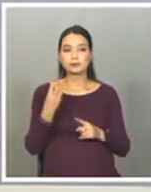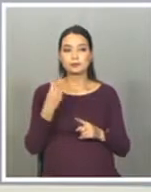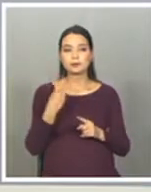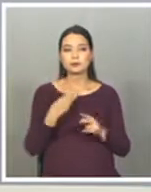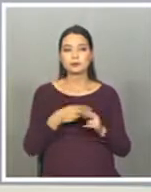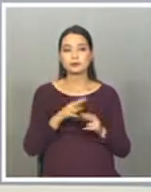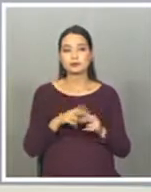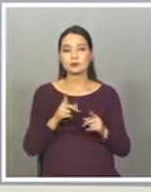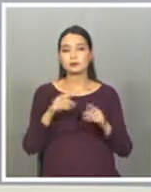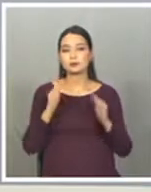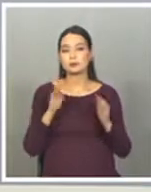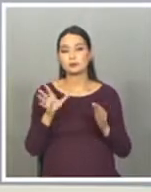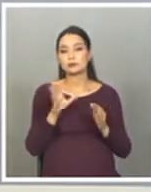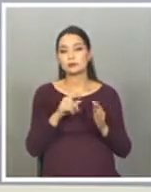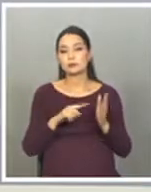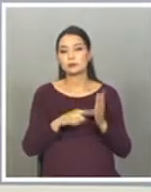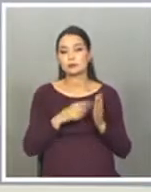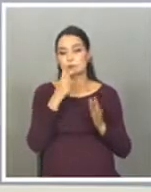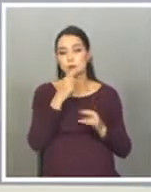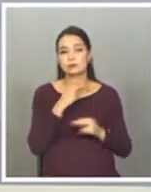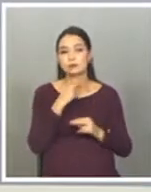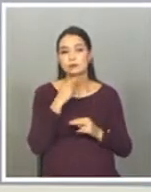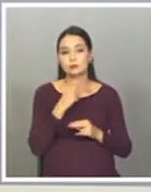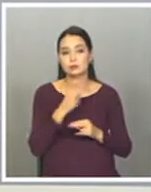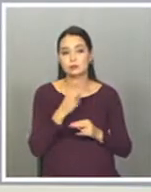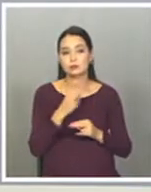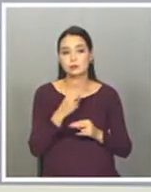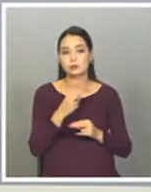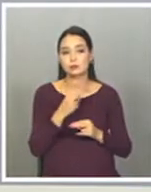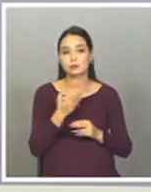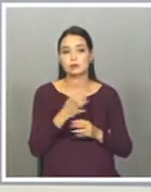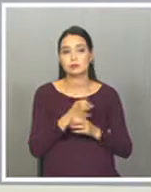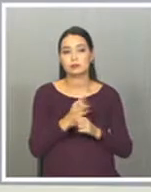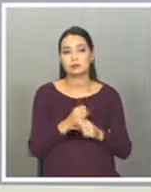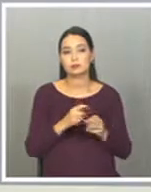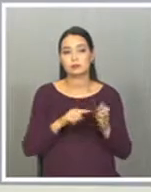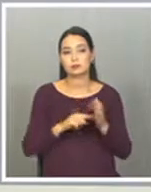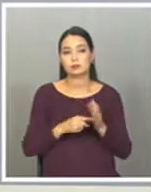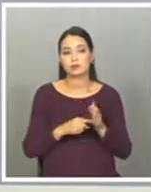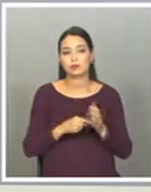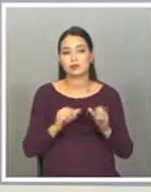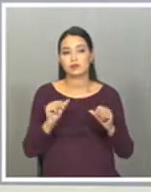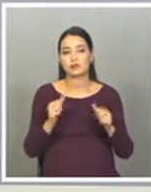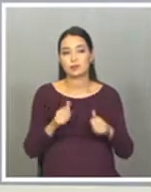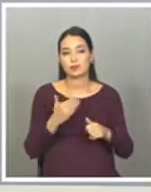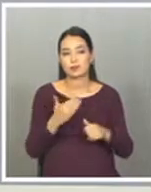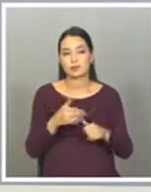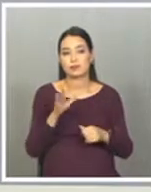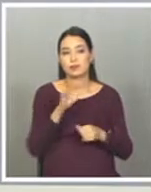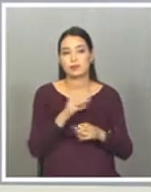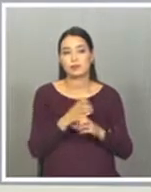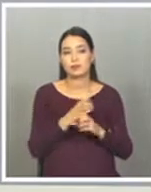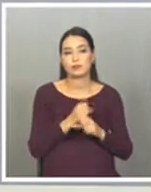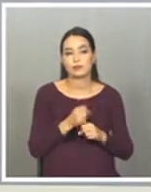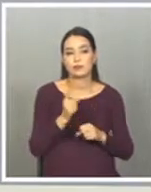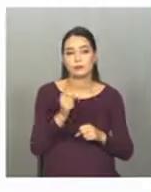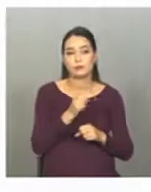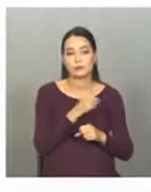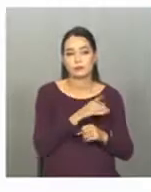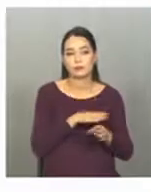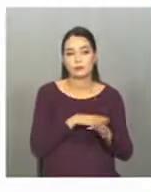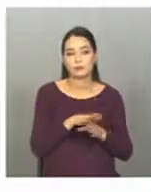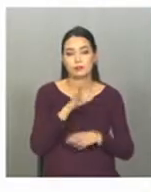жақшаның көбейтіндісіне назар аударатын болсақ, қысқаша көбейту формуласына, яғни А куб қосылған Б кубтың формуласына келіп